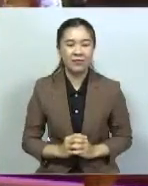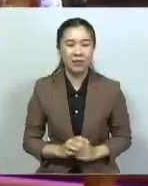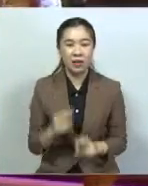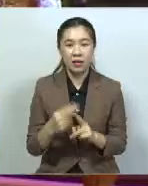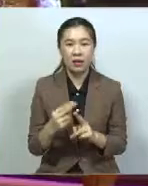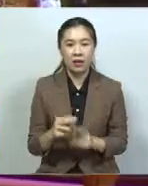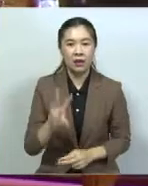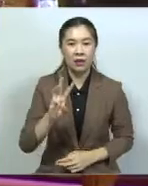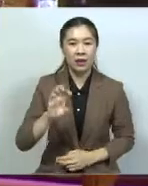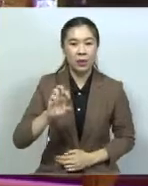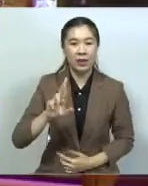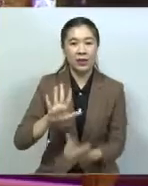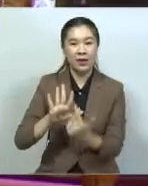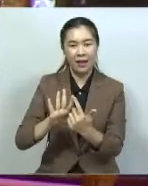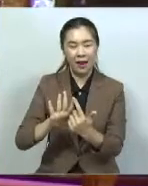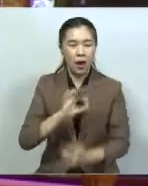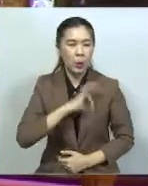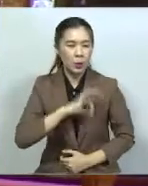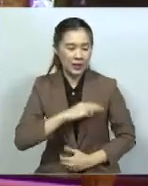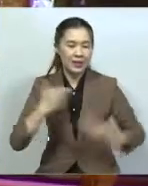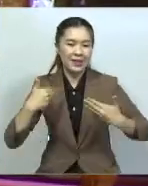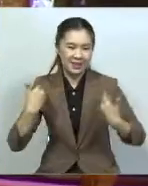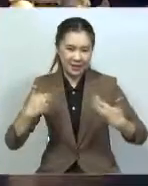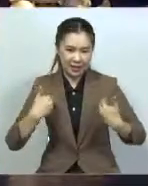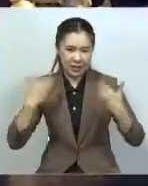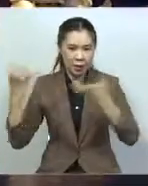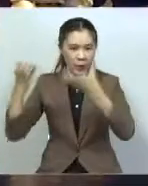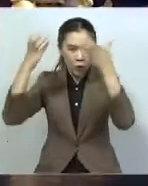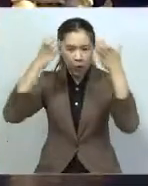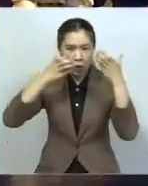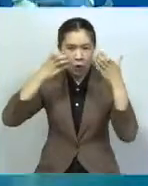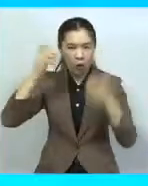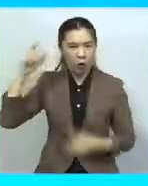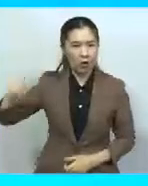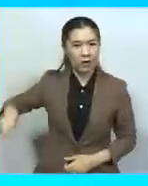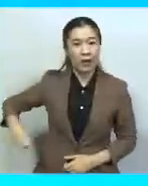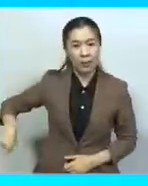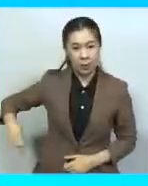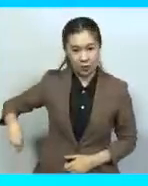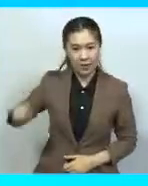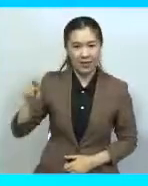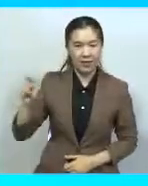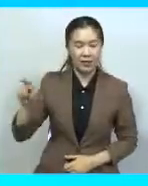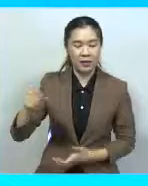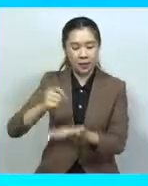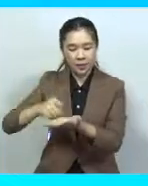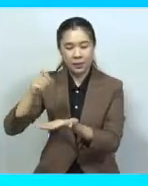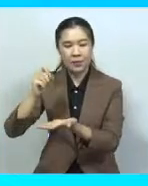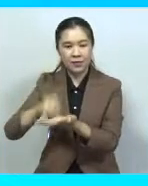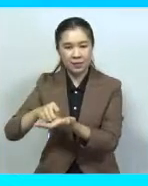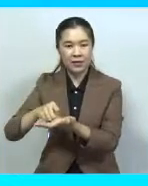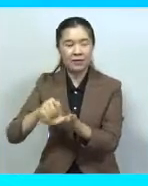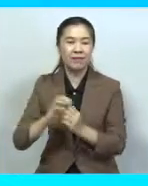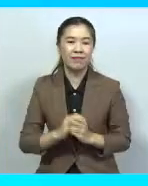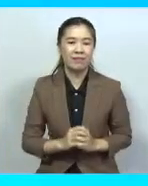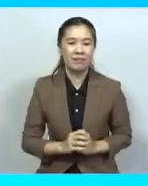นายวีระได้แสดงความยินดีที่ละครโขนของกัมพูชาได้รับการประกาศขึ้นทะเบียนในบัญชีมรดกวัฒนธรรมที่จับ